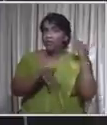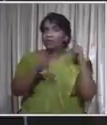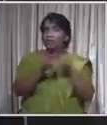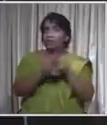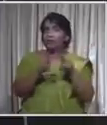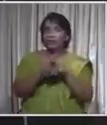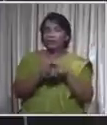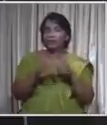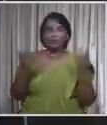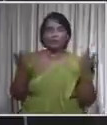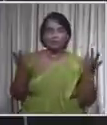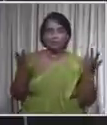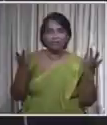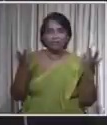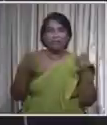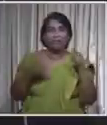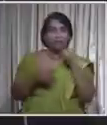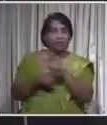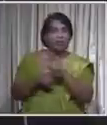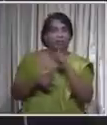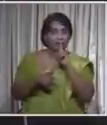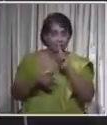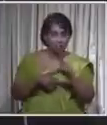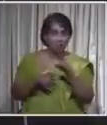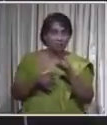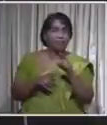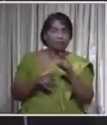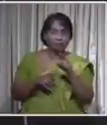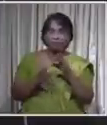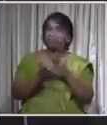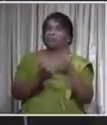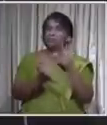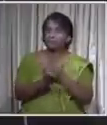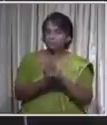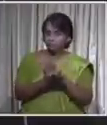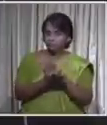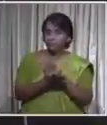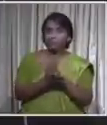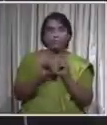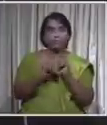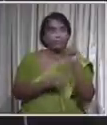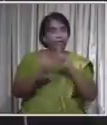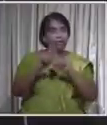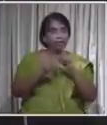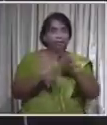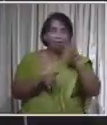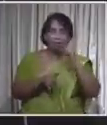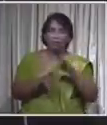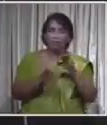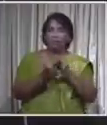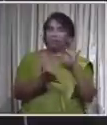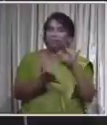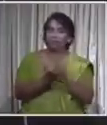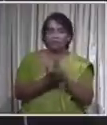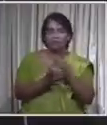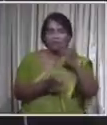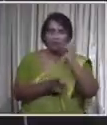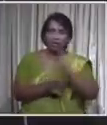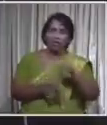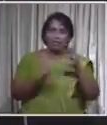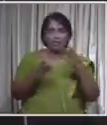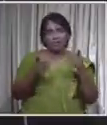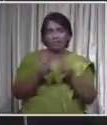ගෙනාවේ නැහැ. එතුමාට තිබ්බ කරන්න යෝජනාව. පාර්ලිමේන්තුවෙන් සම්මත වෙන එක සම්මත නොවන එක වෙනම